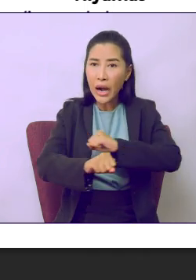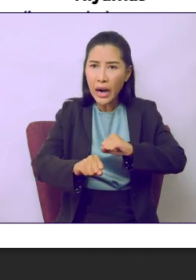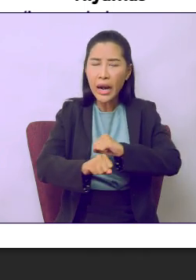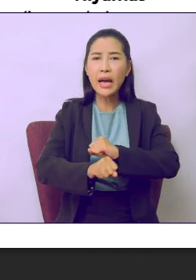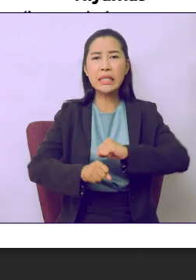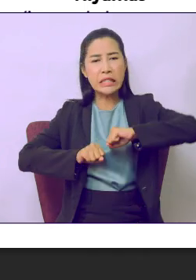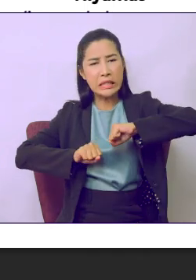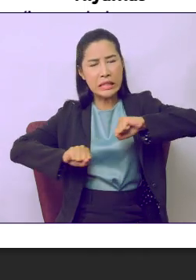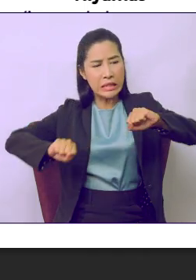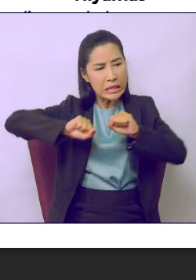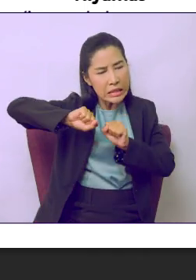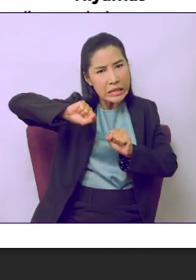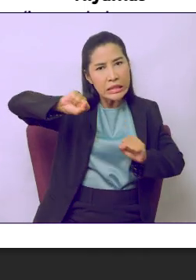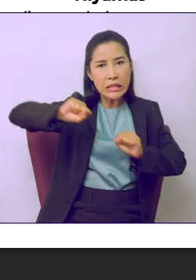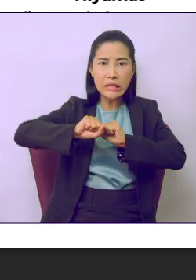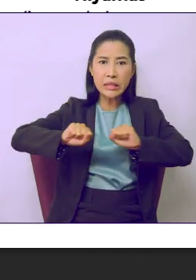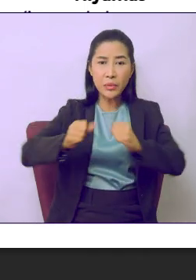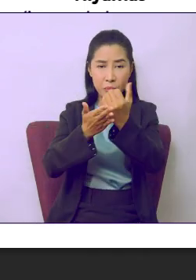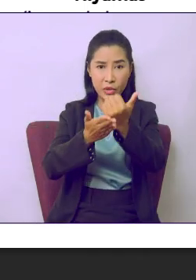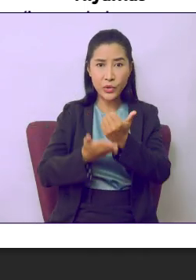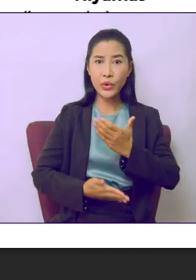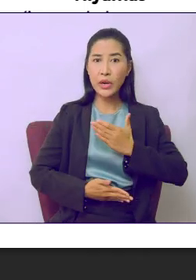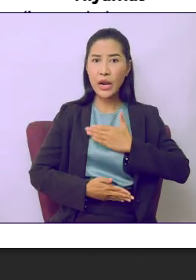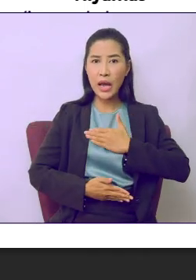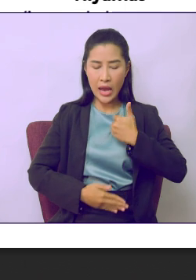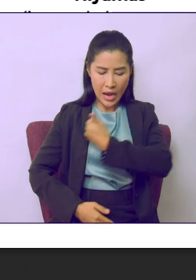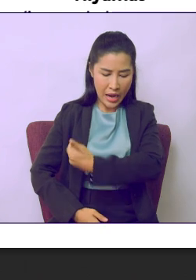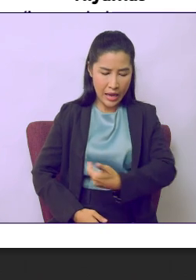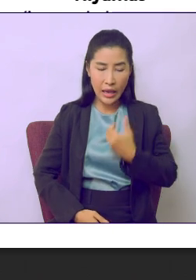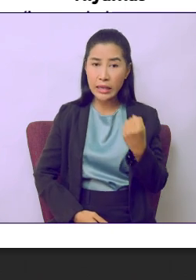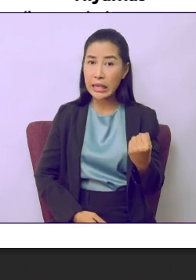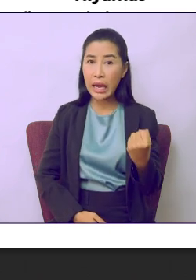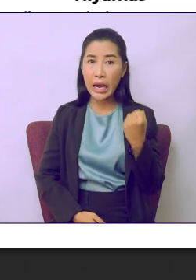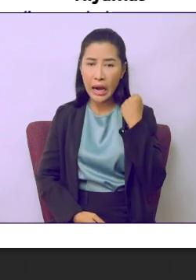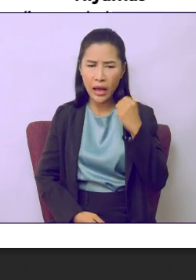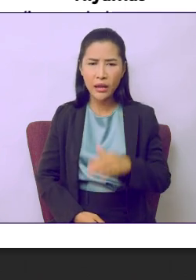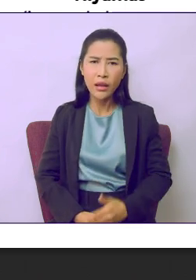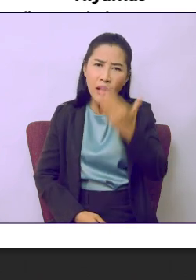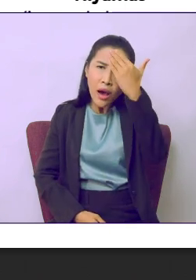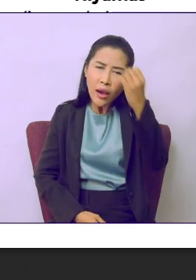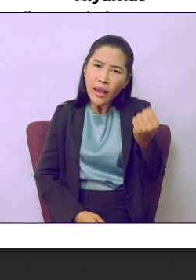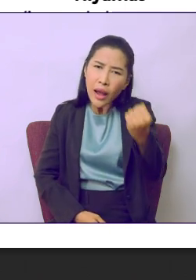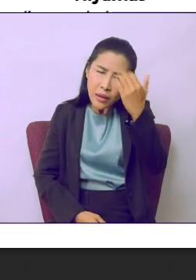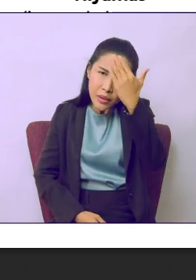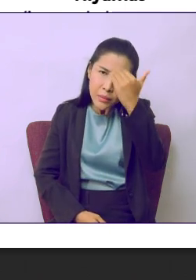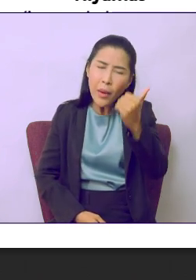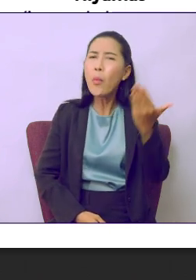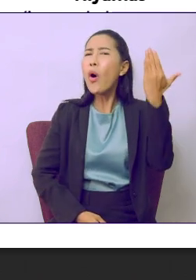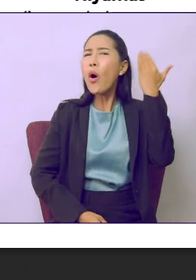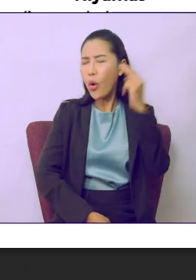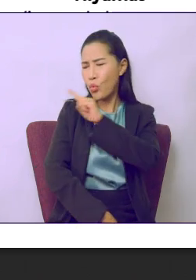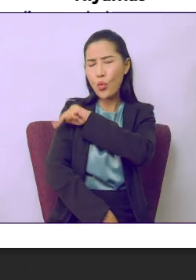เป็นยืดเหยียดร่างกายนะครับเพื่อให้ร่างกายของเราเนี่ยแข็งแรงนะครับแล้วแข็งแรงไปทำไมล่ะสมัยก่อนไม่มีโรง